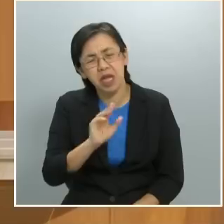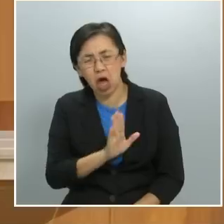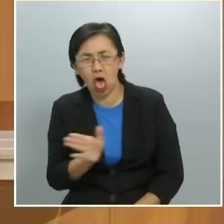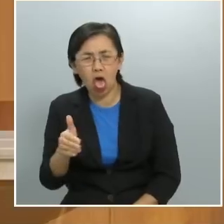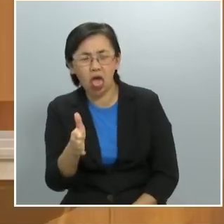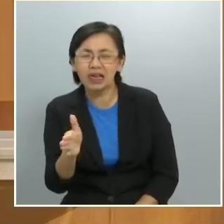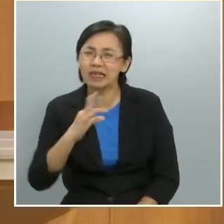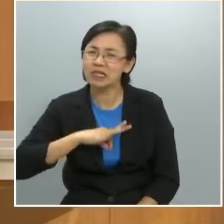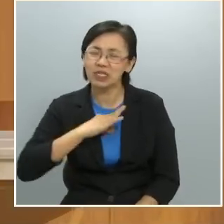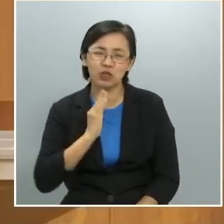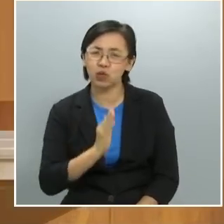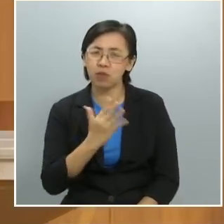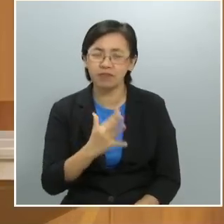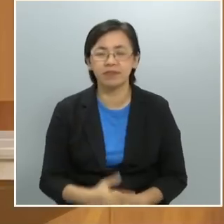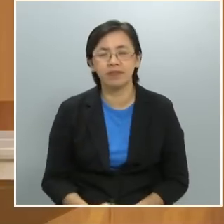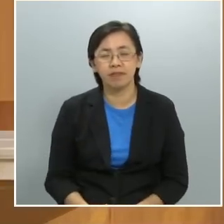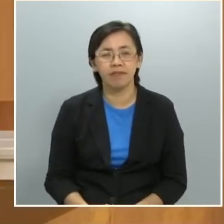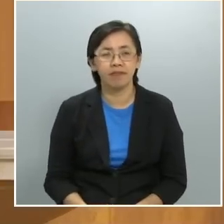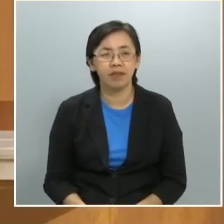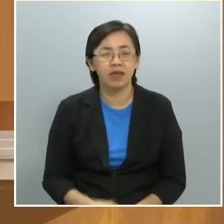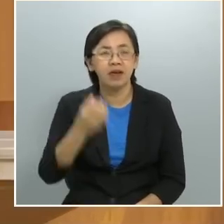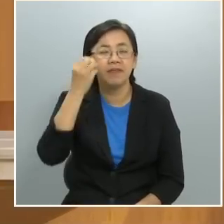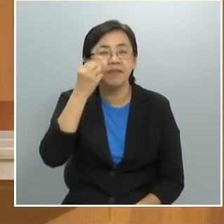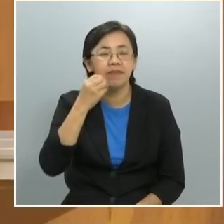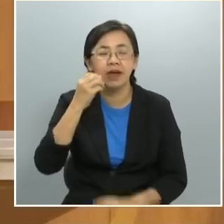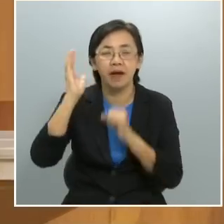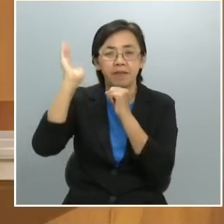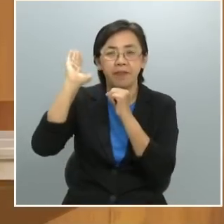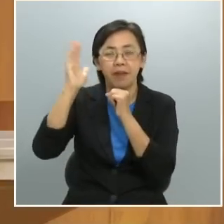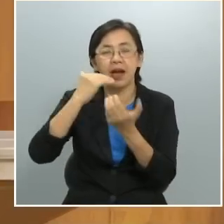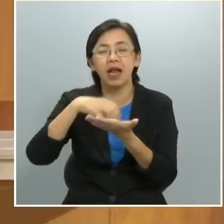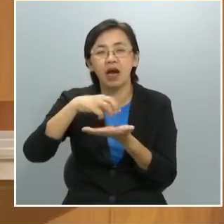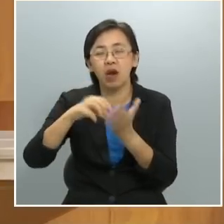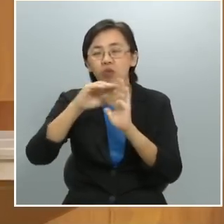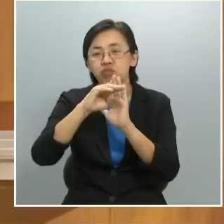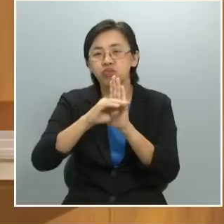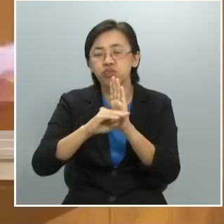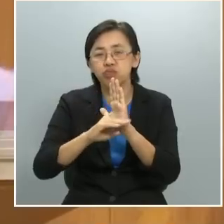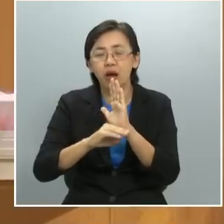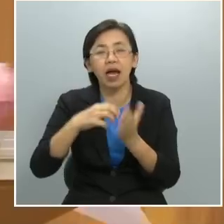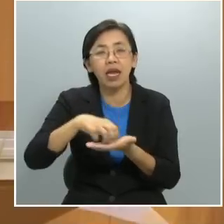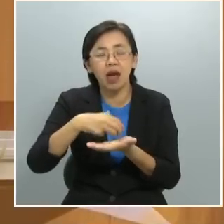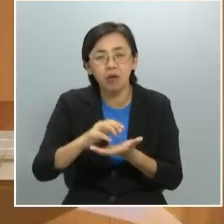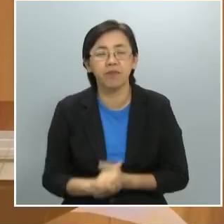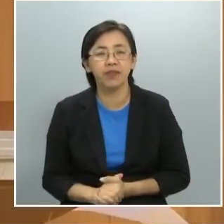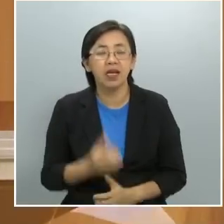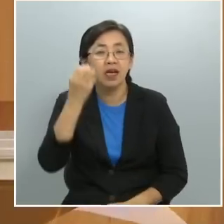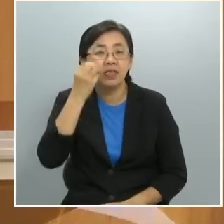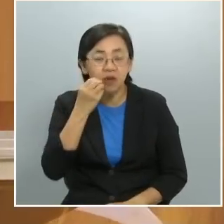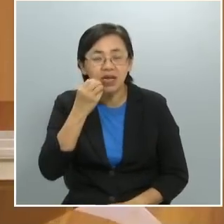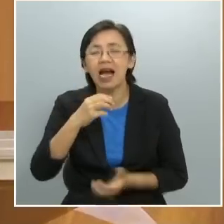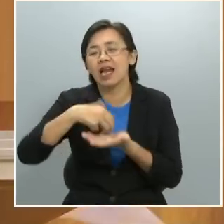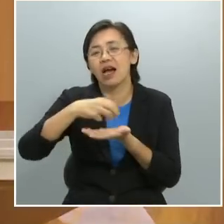านนี้หมออ๋องปฏิพัฒน์ก็แถลงเองเลย ค่ะ ไล่เรียงรายละเอียดท่านผู้ชมเจ้าตัวแจง3เหตุผ